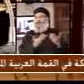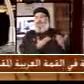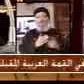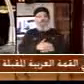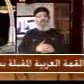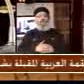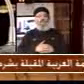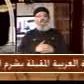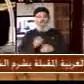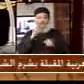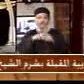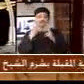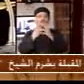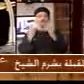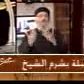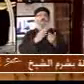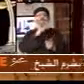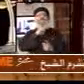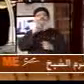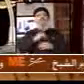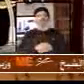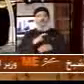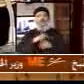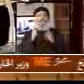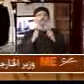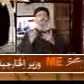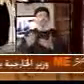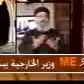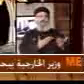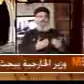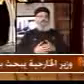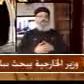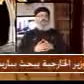مع ضيوف آخرين من فرنسا ومن أمريكا.